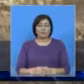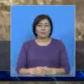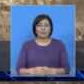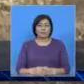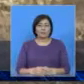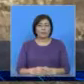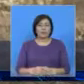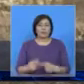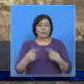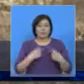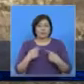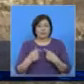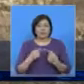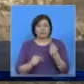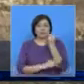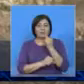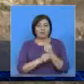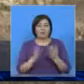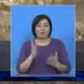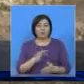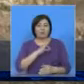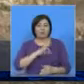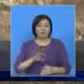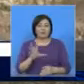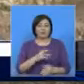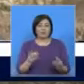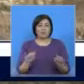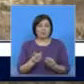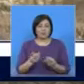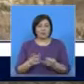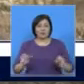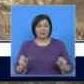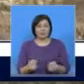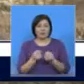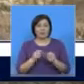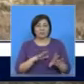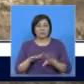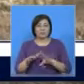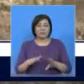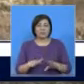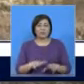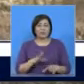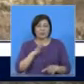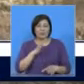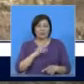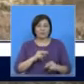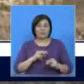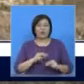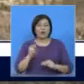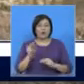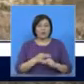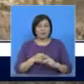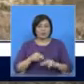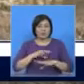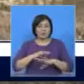Для пострадавшего будут применены все необходимые меры поддержки. Во-первых, на время его лечения, пока он будет проходить